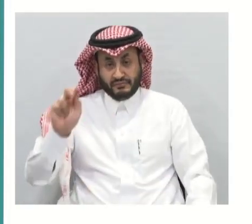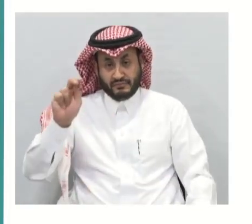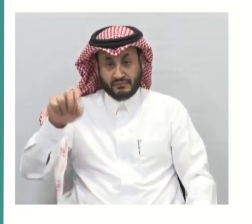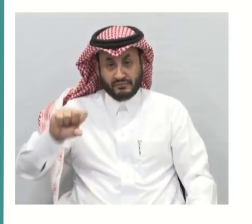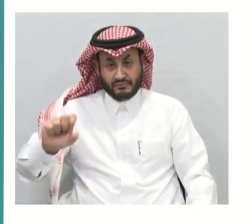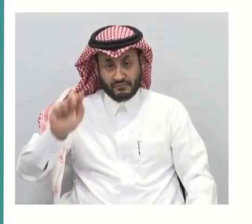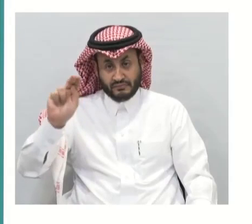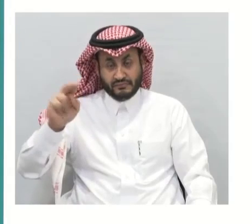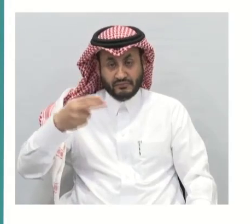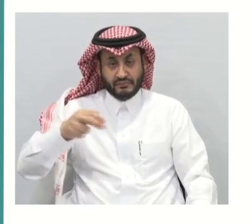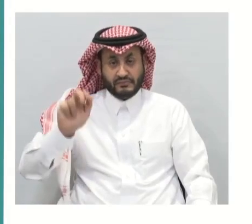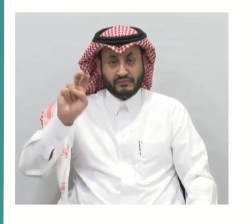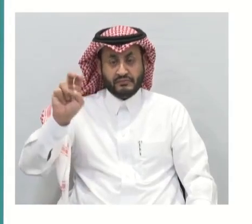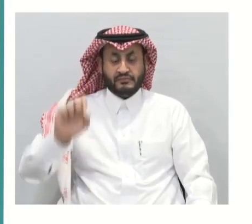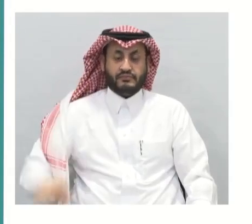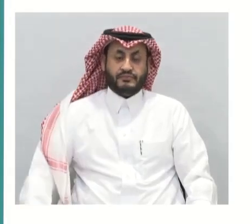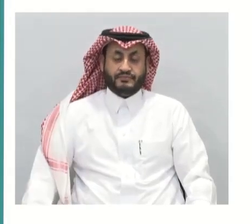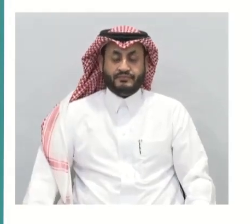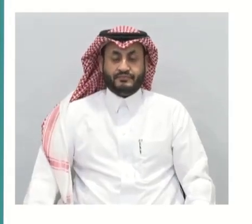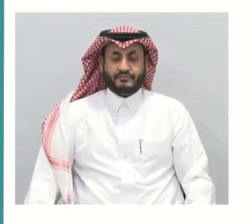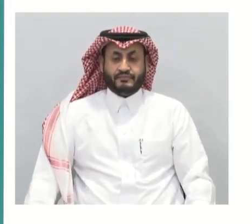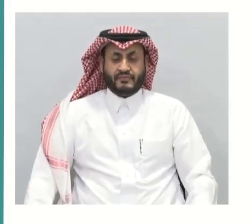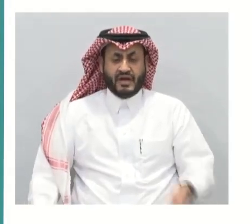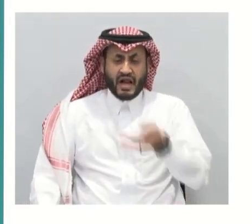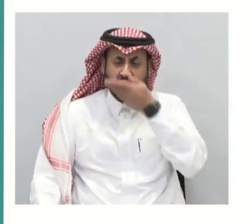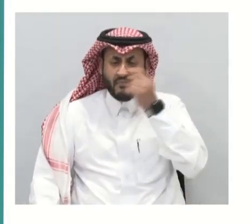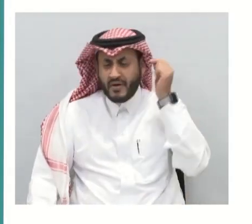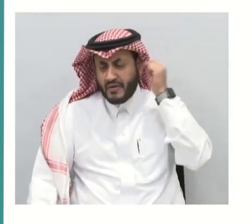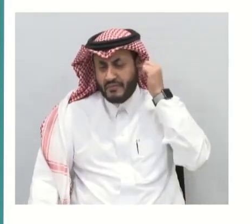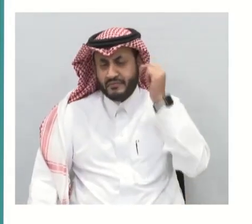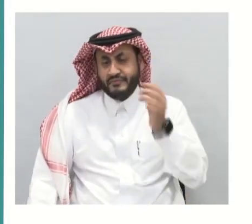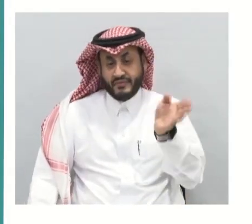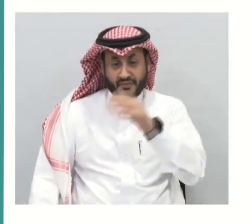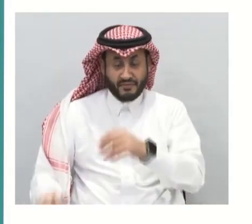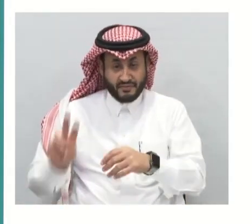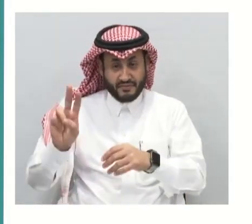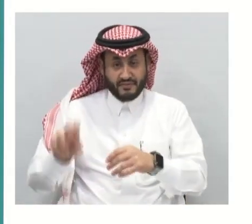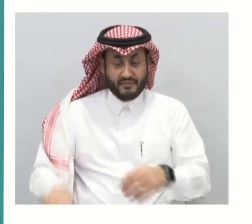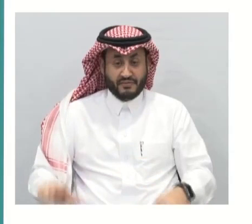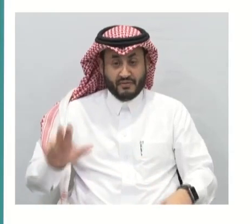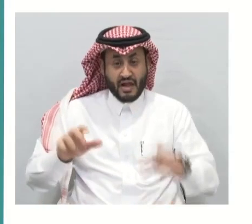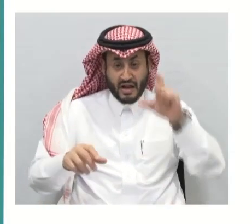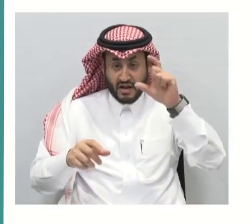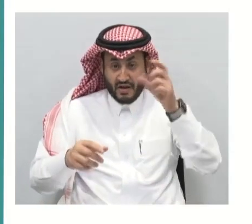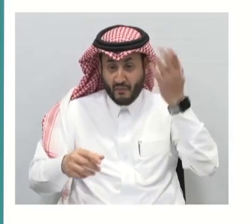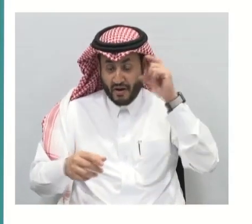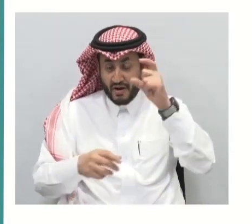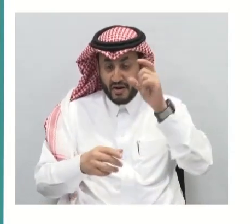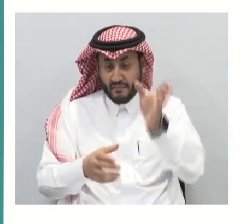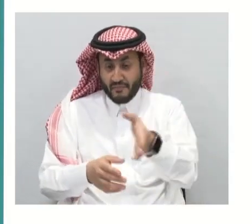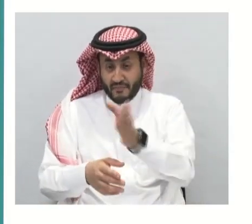جزئين هما القوقعه تحتوي على سائل والقنوات الهلاليه ممتاز